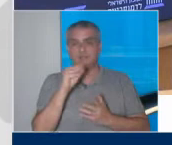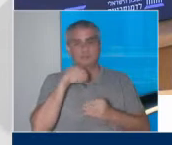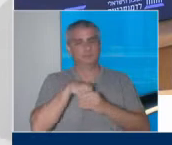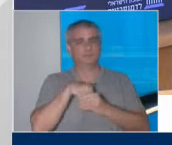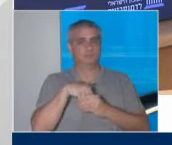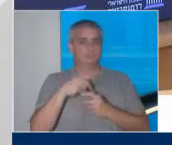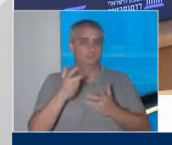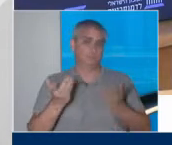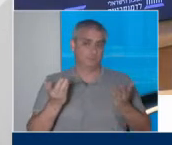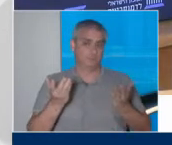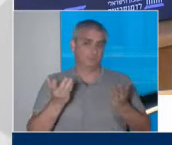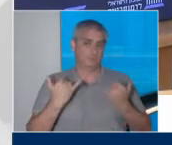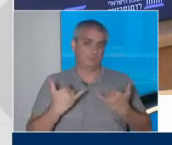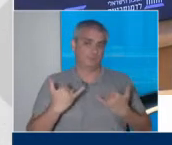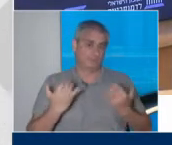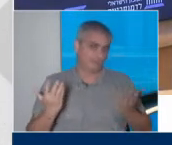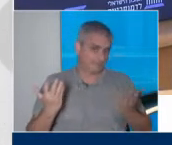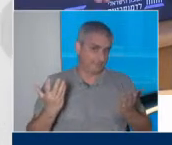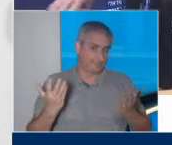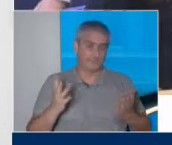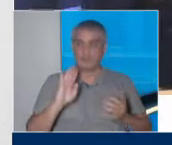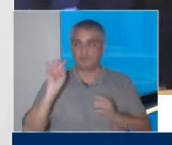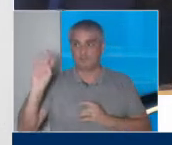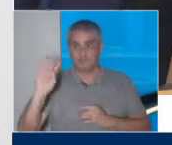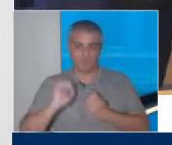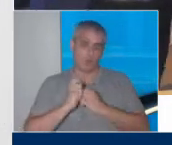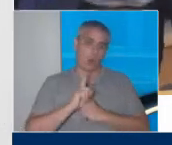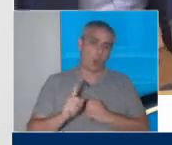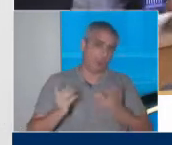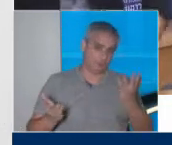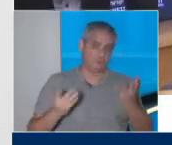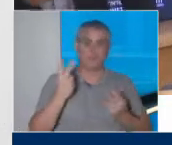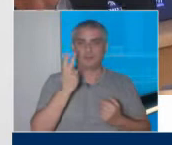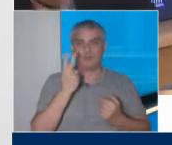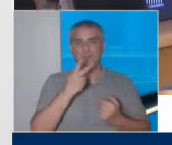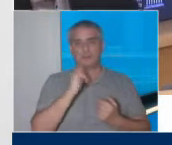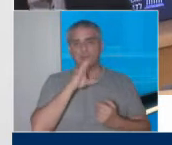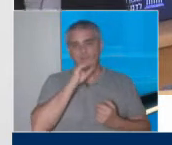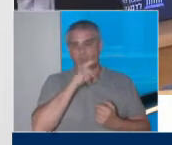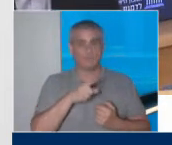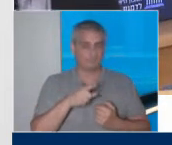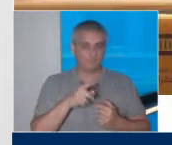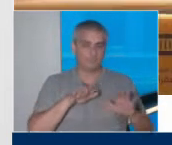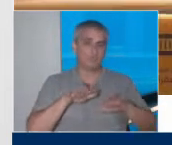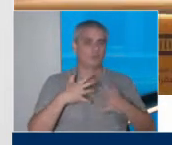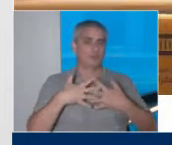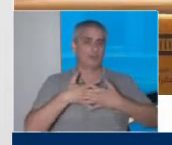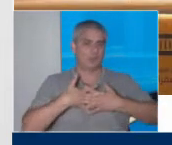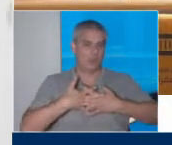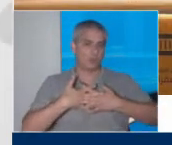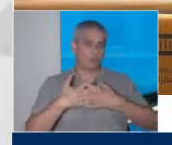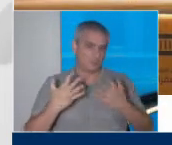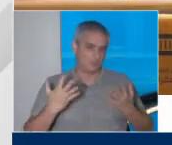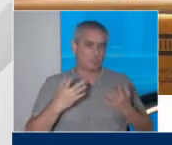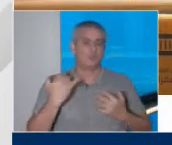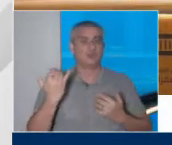למצב את עצמה במשחק הנוכחי שוב, כן ביבי לא ביבי, וכרגע הם כמובן כן מדברים על ממשלת אחדות ודברים